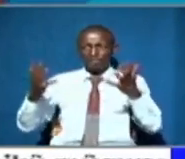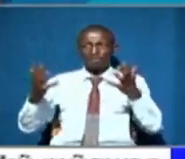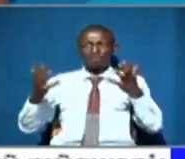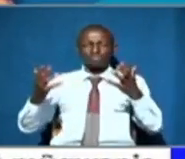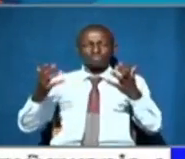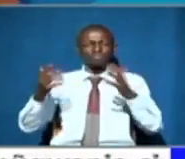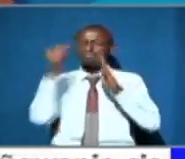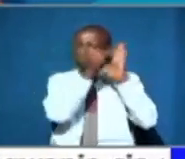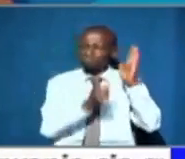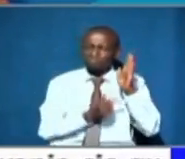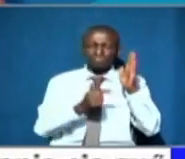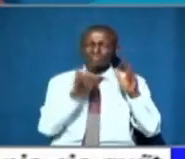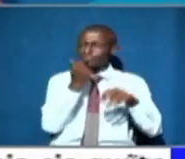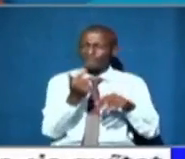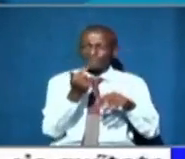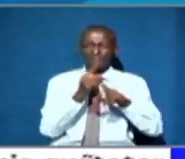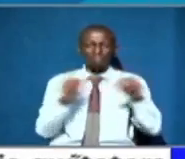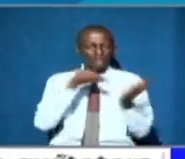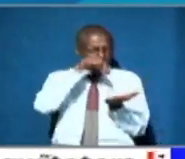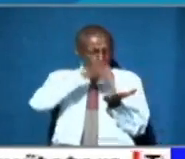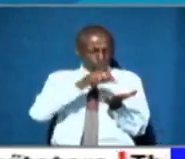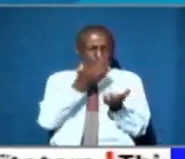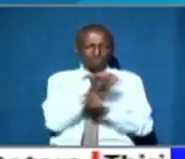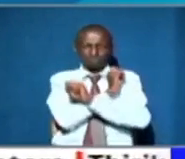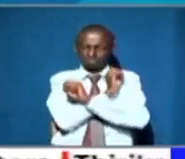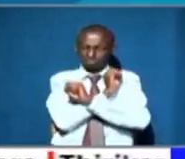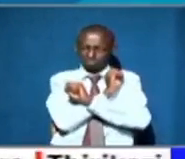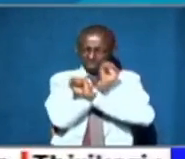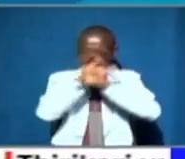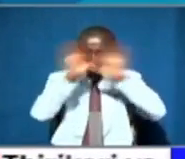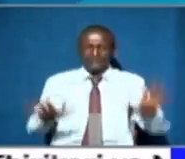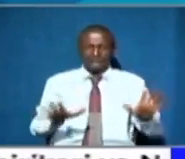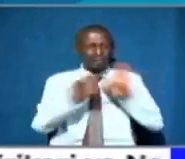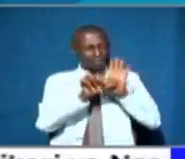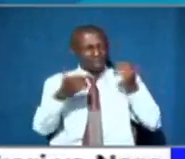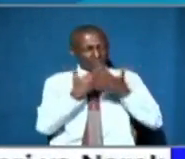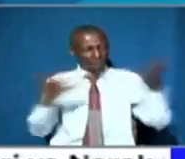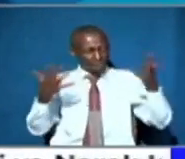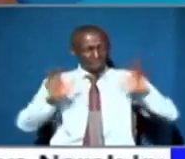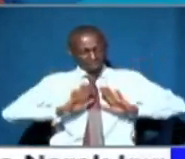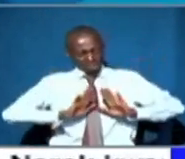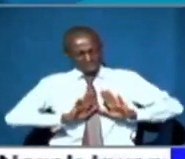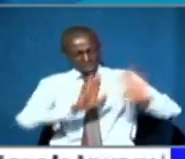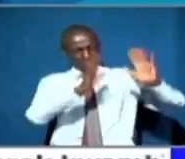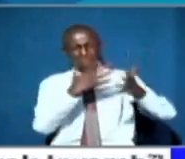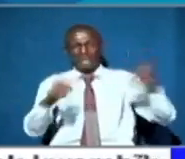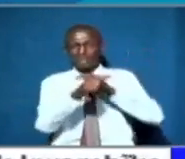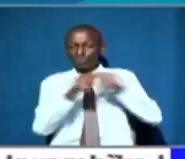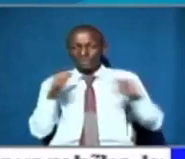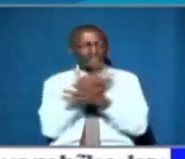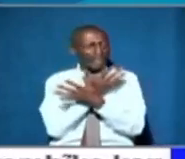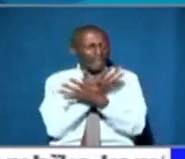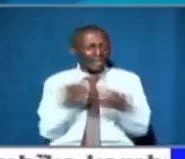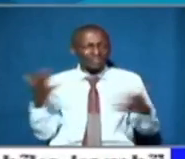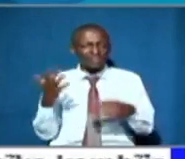no Qurani ni twirite direct kindu kia kurehere thina tigana kio kindu giothe kingikuraga kana